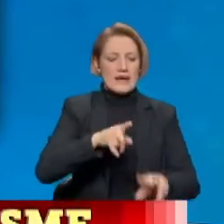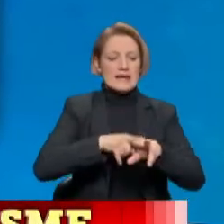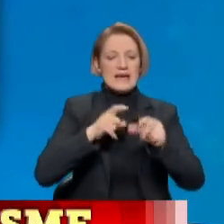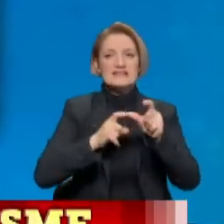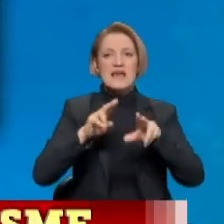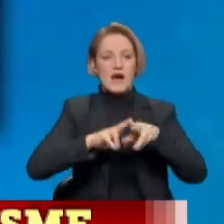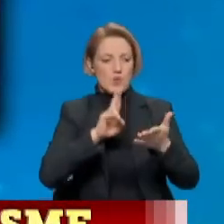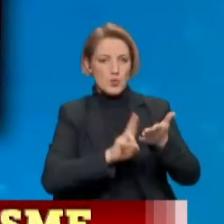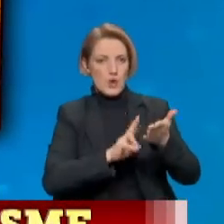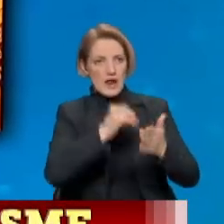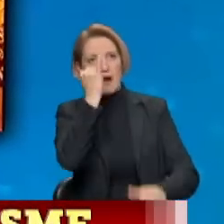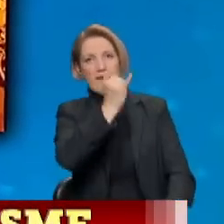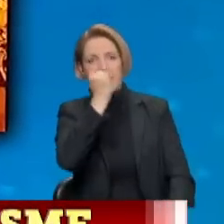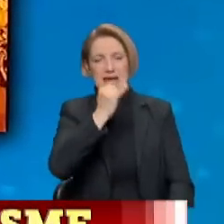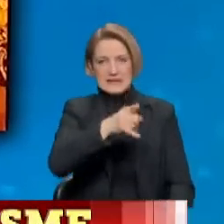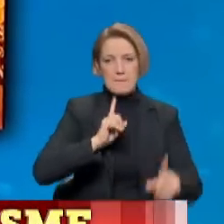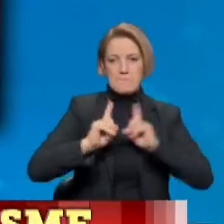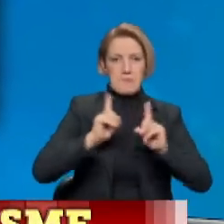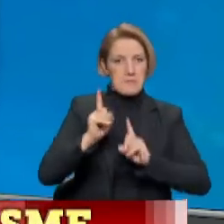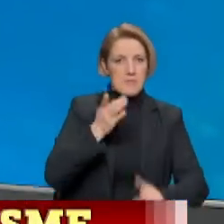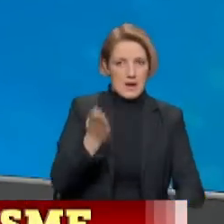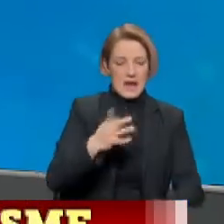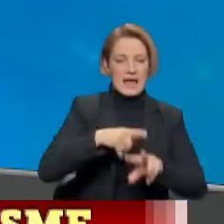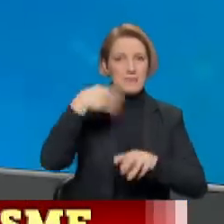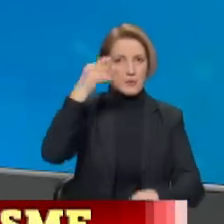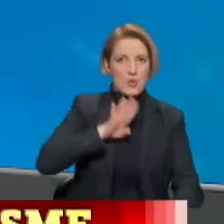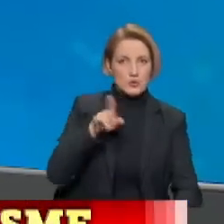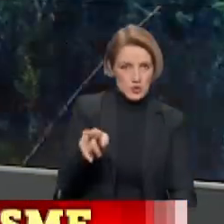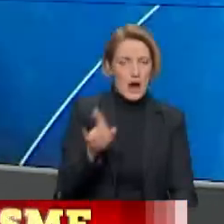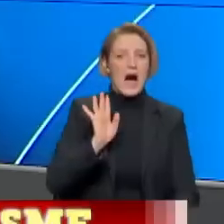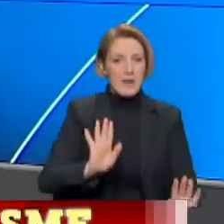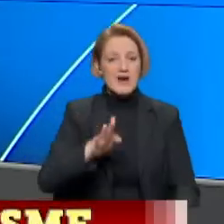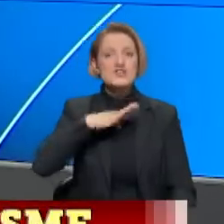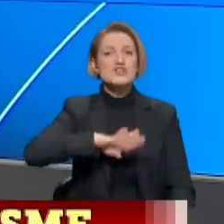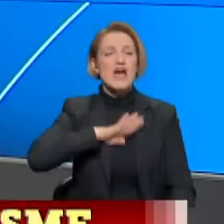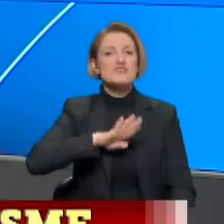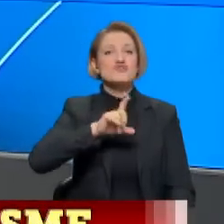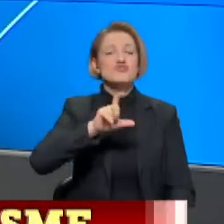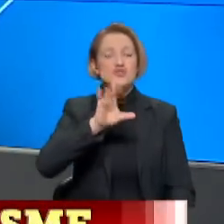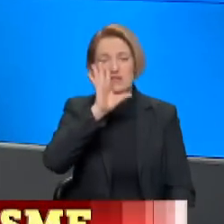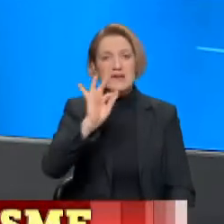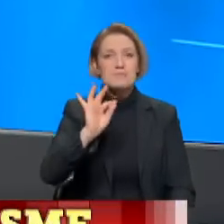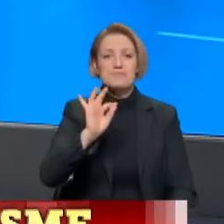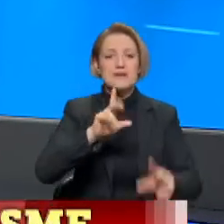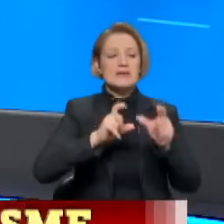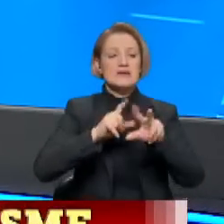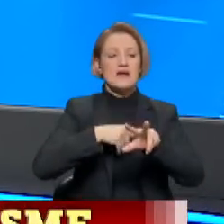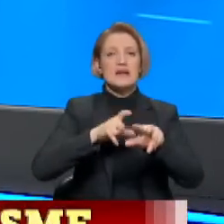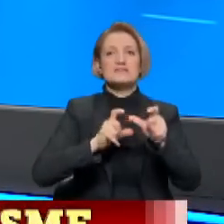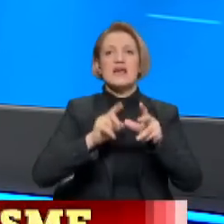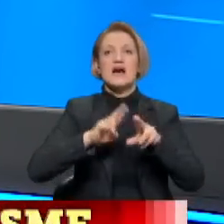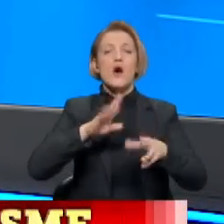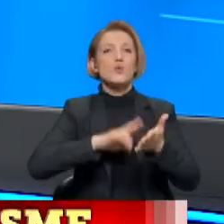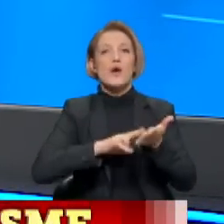YSK üyelerine hakaretten yargılanıyor Ekrem İmamoğlu, ama şikayetçi olan YSK üyesi